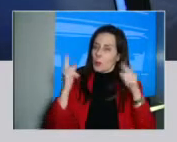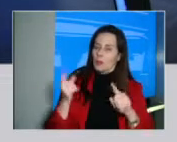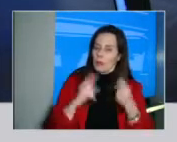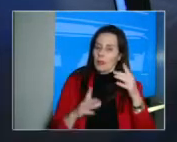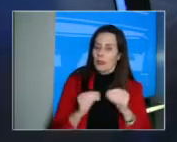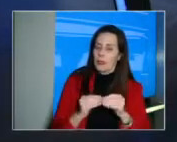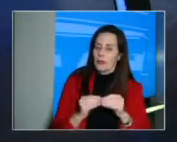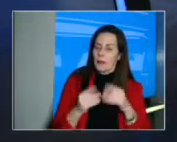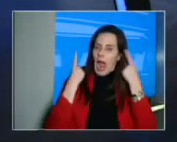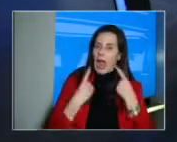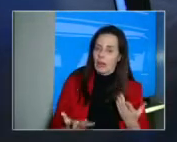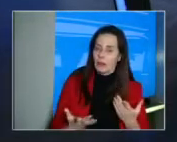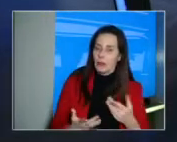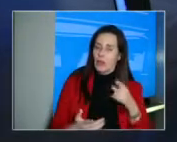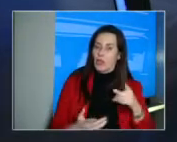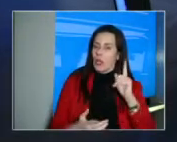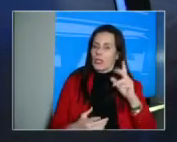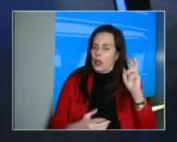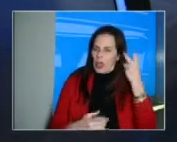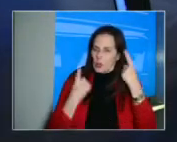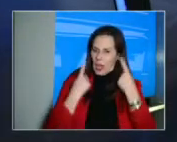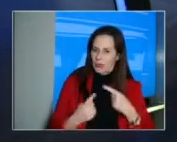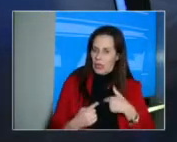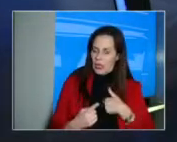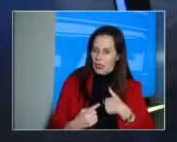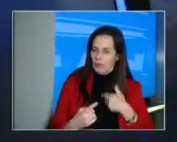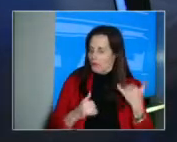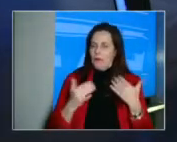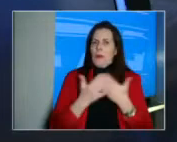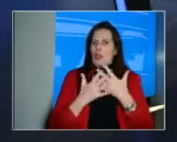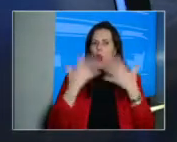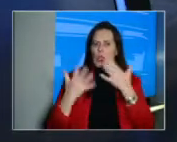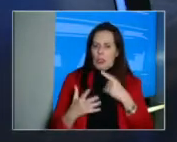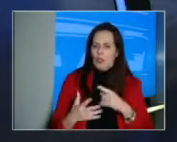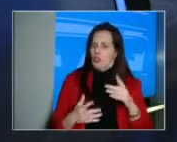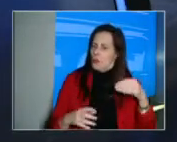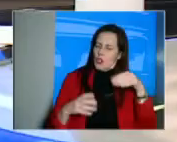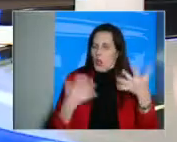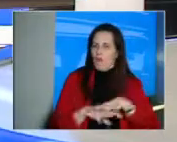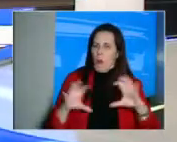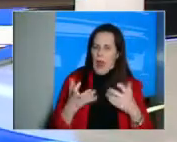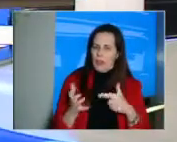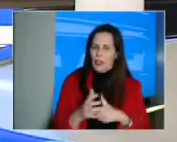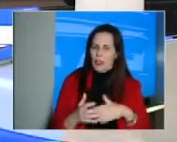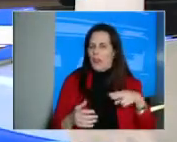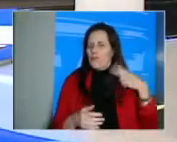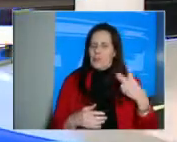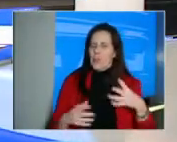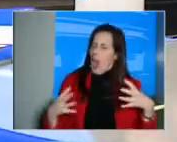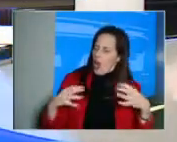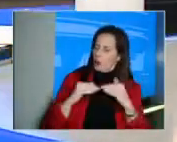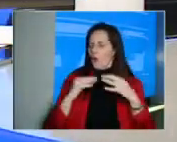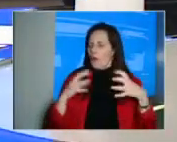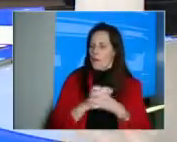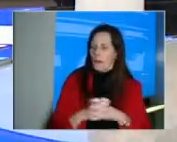עם הגיוס של החרדים. שהיה אמור להיות הגיוס החרדים שהביא איזה בצורה גדולה על עם ישראל, שהם ישתלבו בחברה ויהיה אחדות